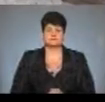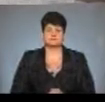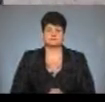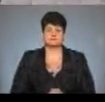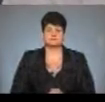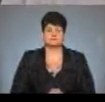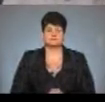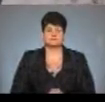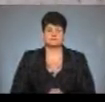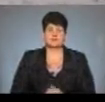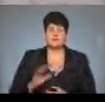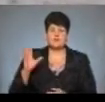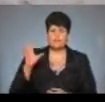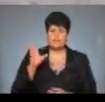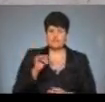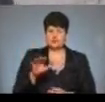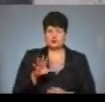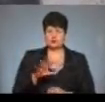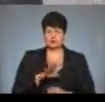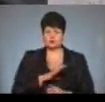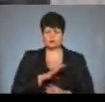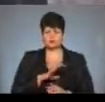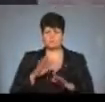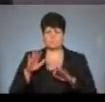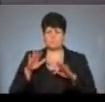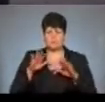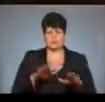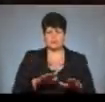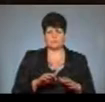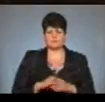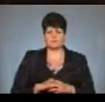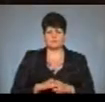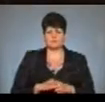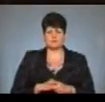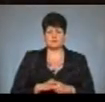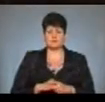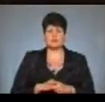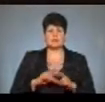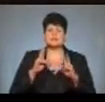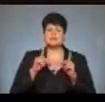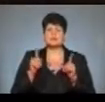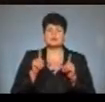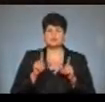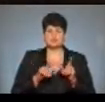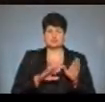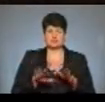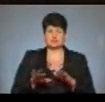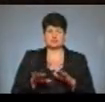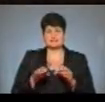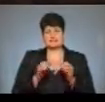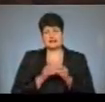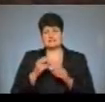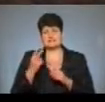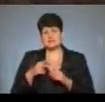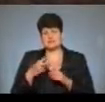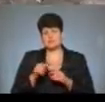садовина. Все було, діти, все його прибило. Нема. Втечі не знаю, що пішло, бо ну, десяток, 20,